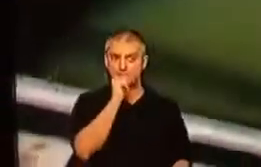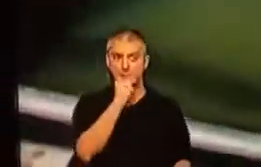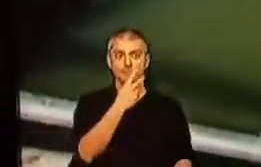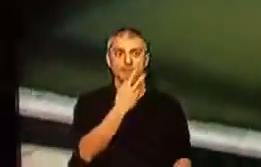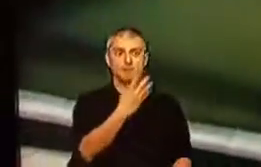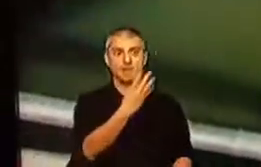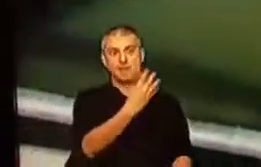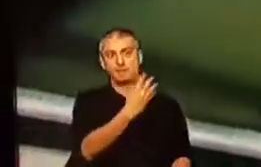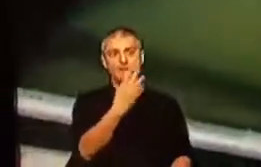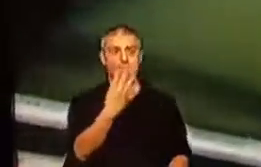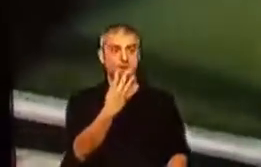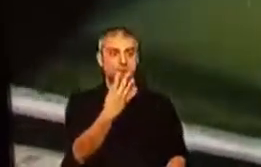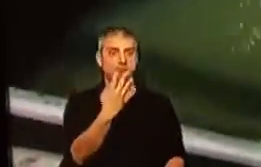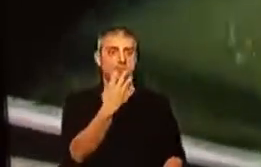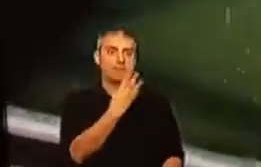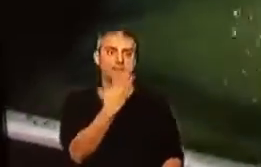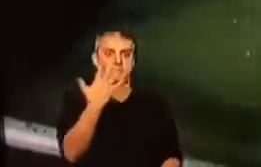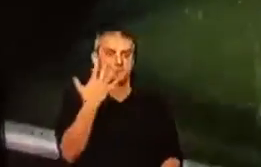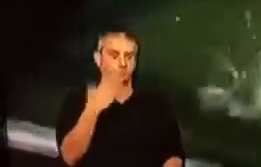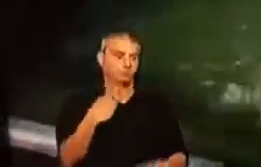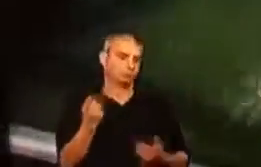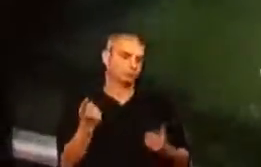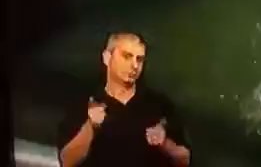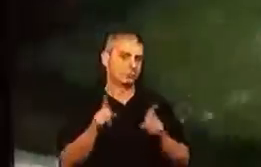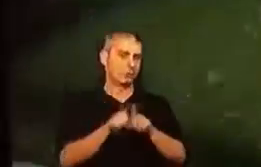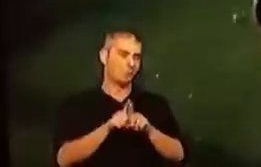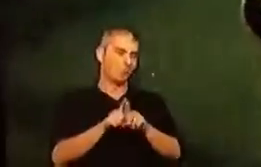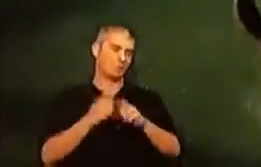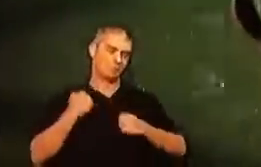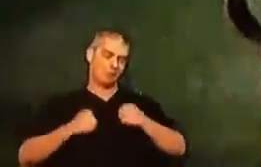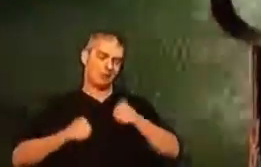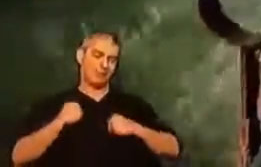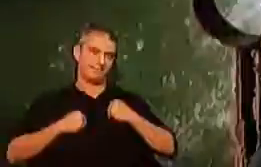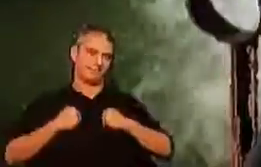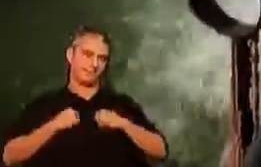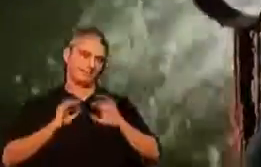ב-44, 45 מעלות, שפשוט מים פה